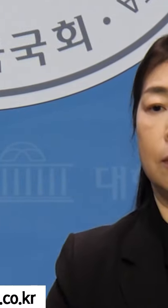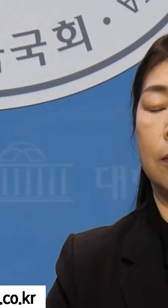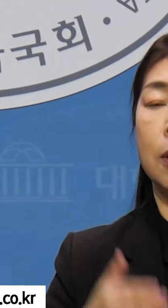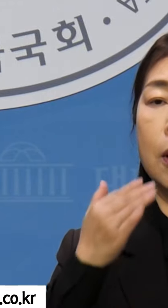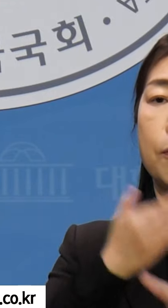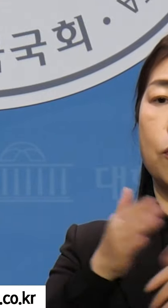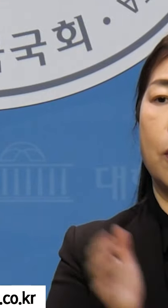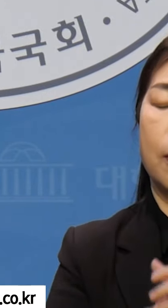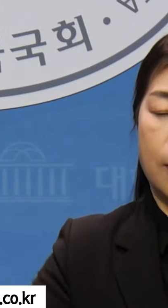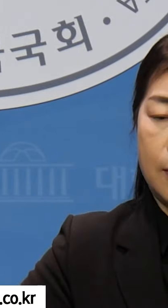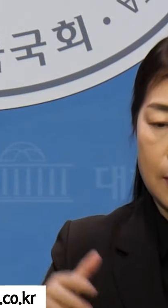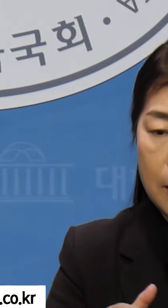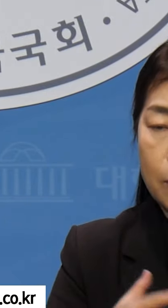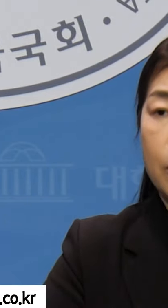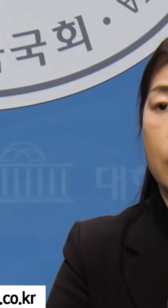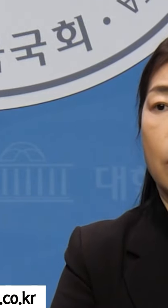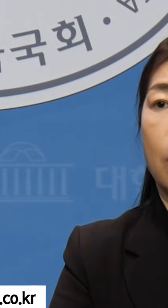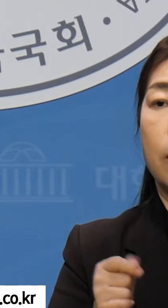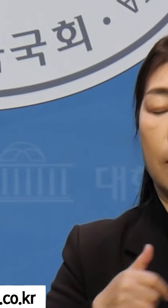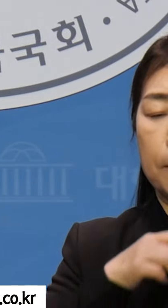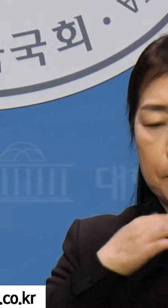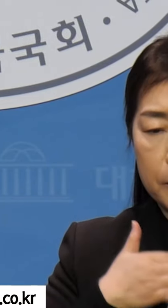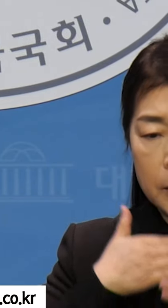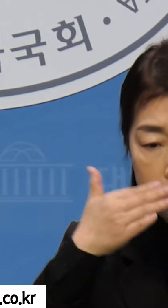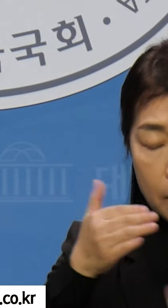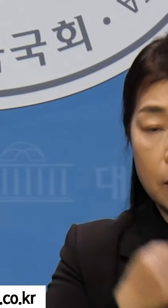위해 작은 돌이라도 던지겠습니다.